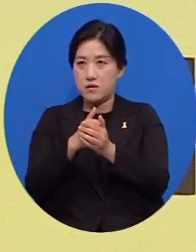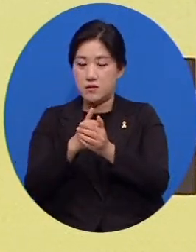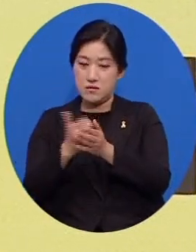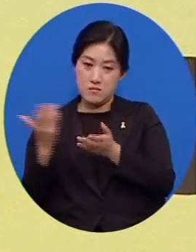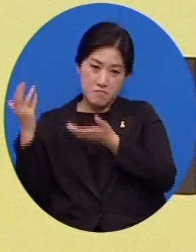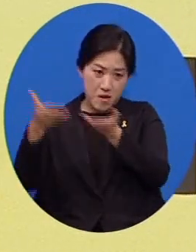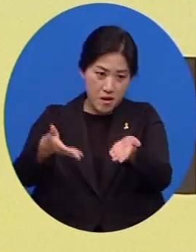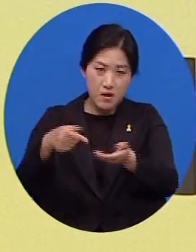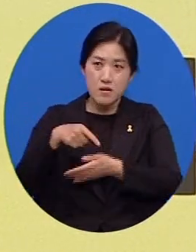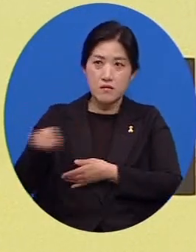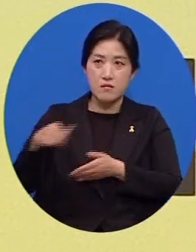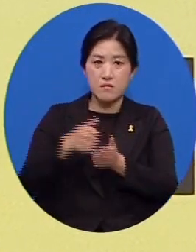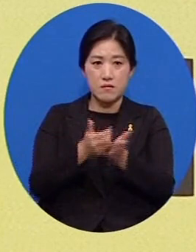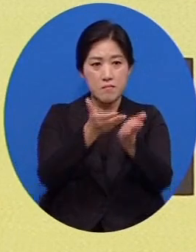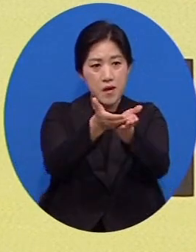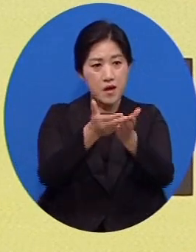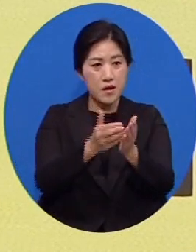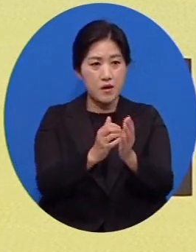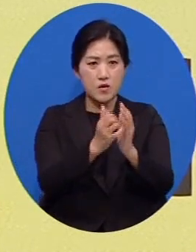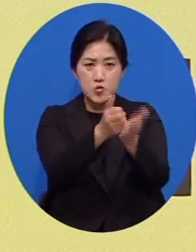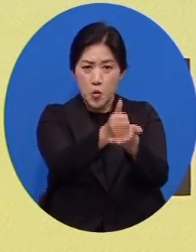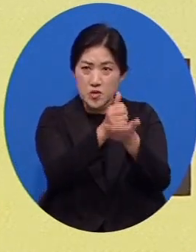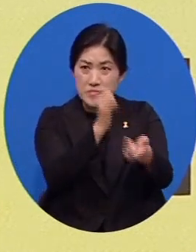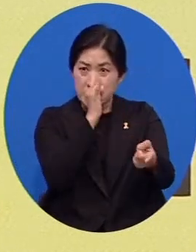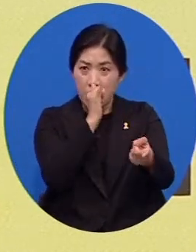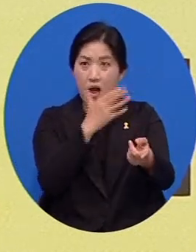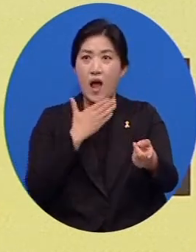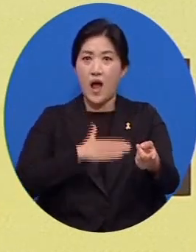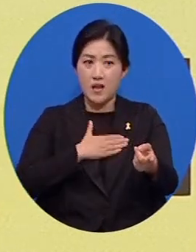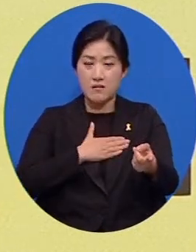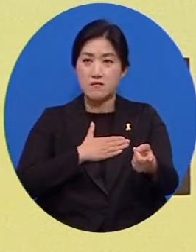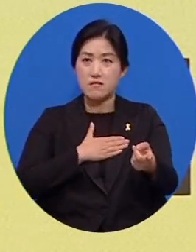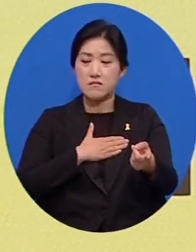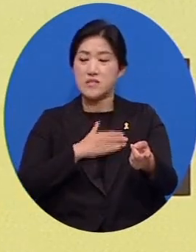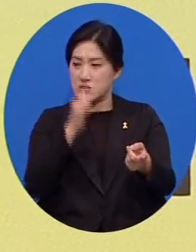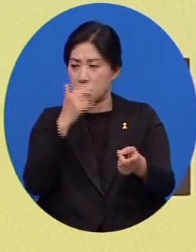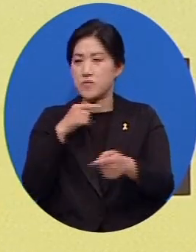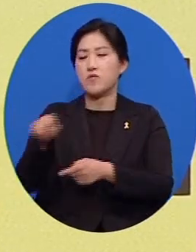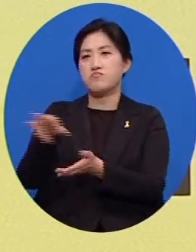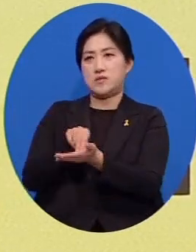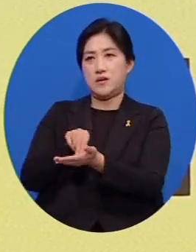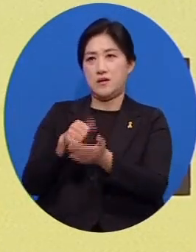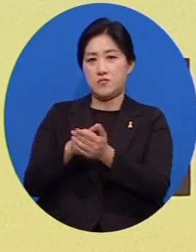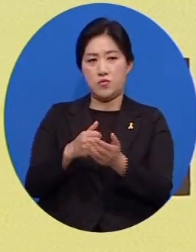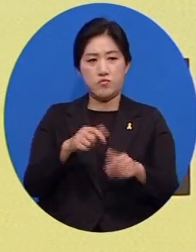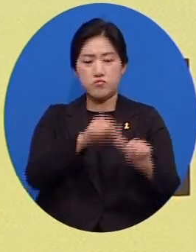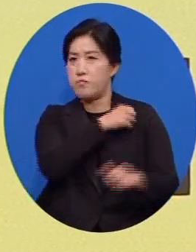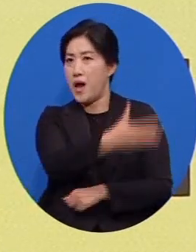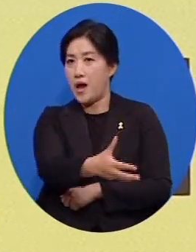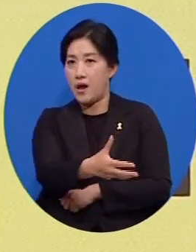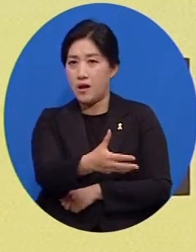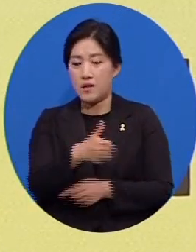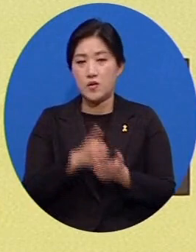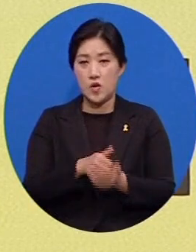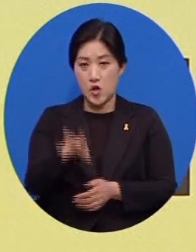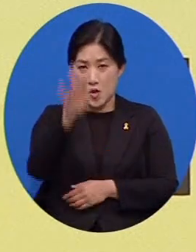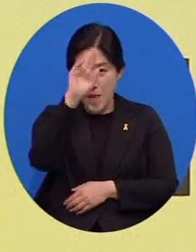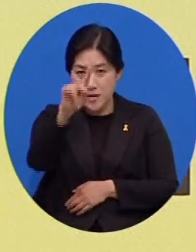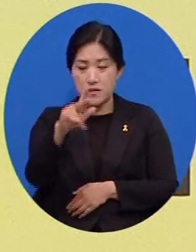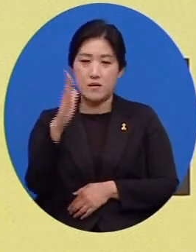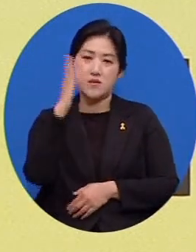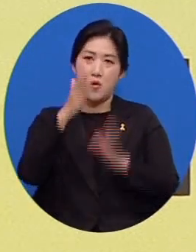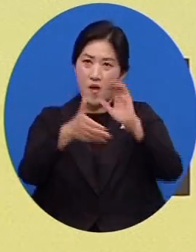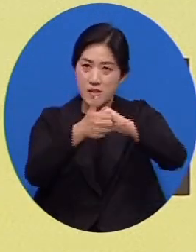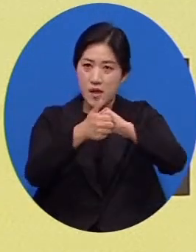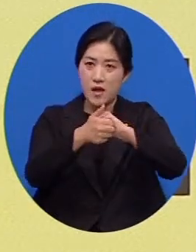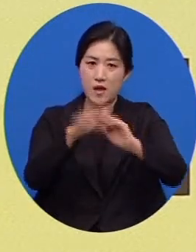세력이 선내 승객들이 있었음을 알고 있었는지와 함께 구조 방기와 박근혜 청와대 및